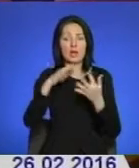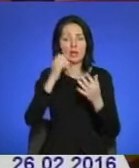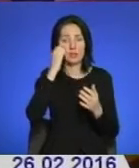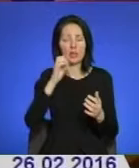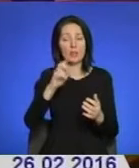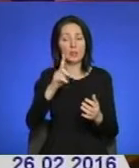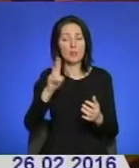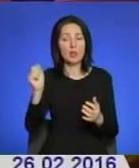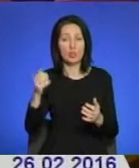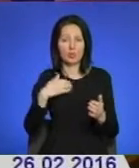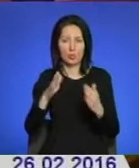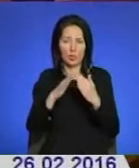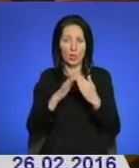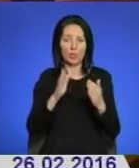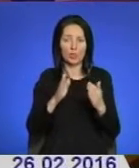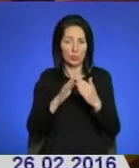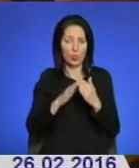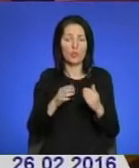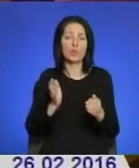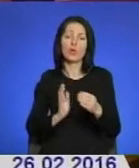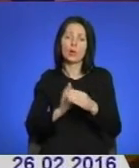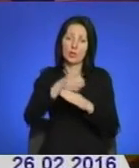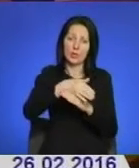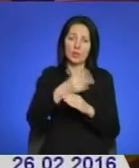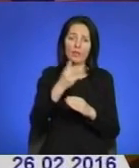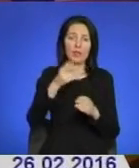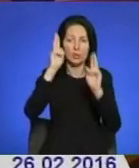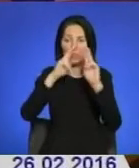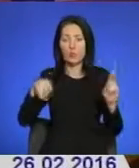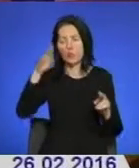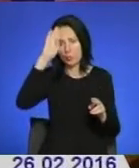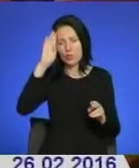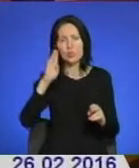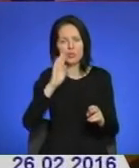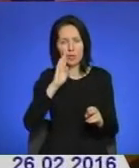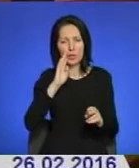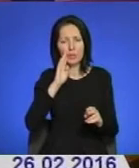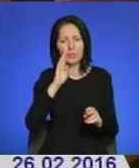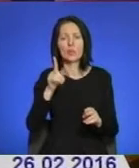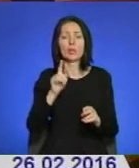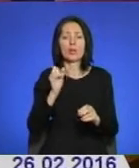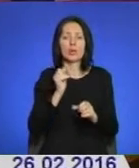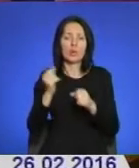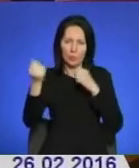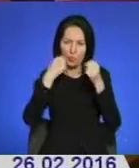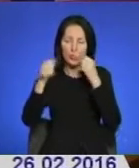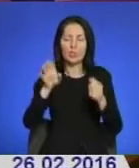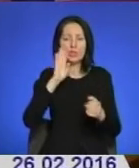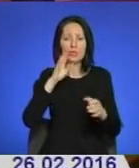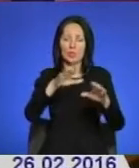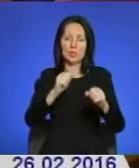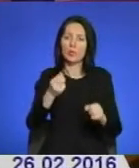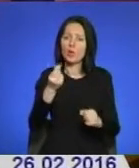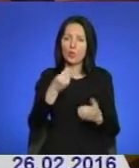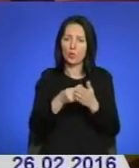району про те, що до неї додому увірвалися двоє невідомих людей, чоловік та жінка, і, спричинивши її тілесні ушкодження, забрали в неї